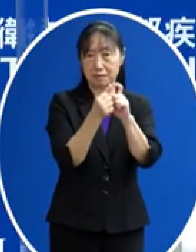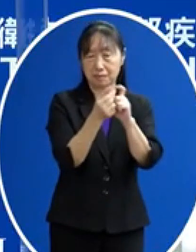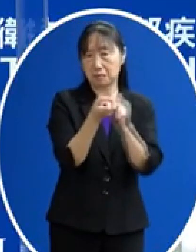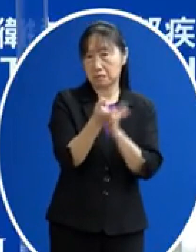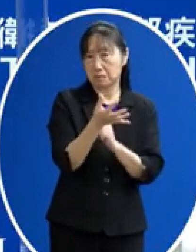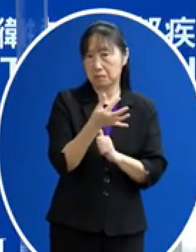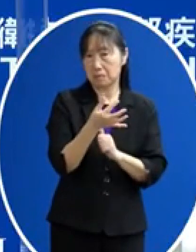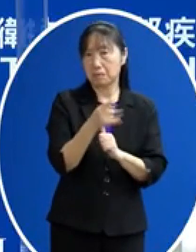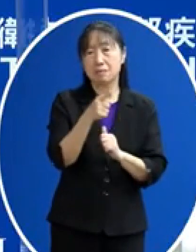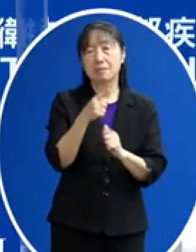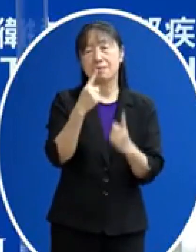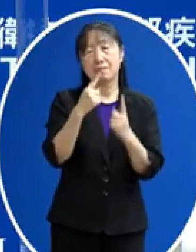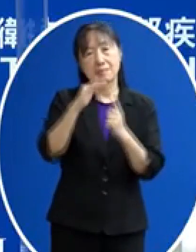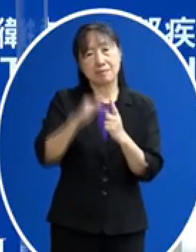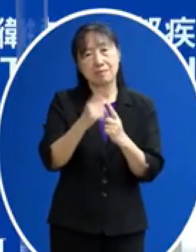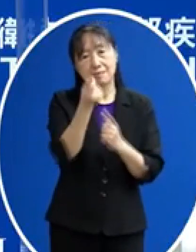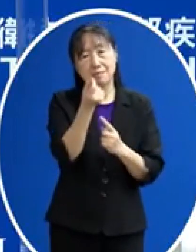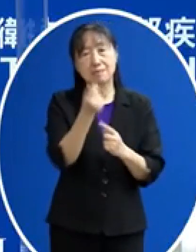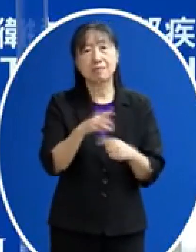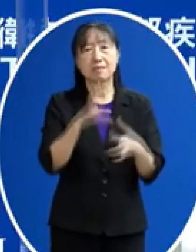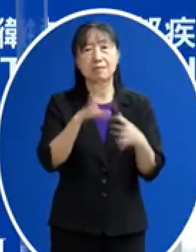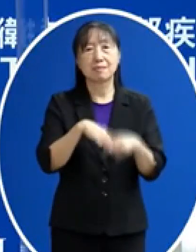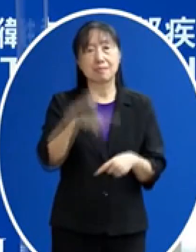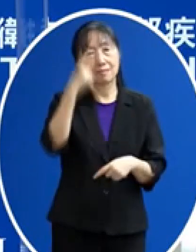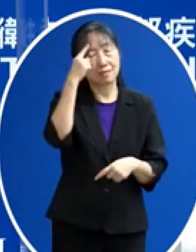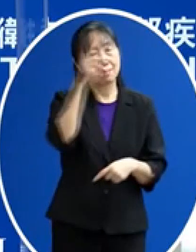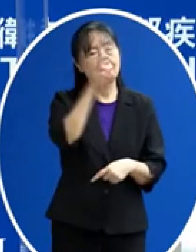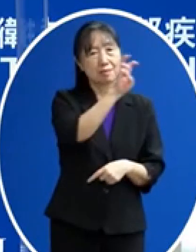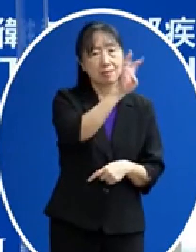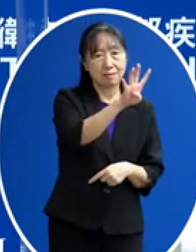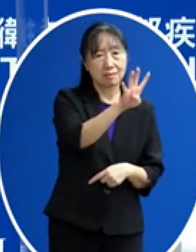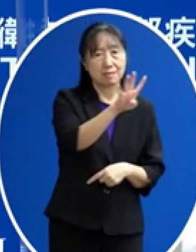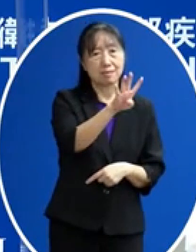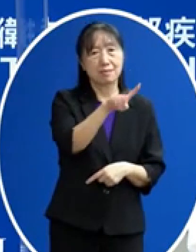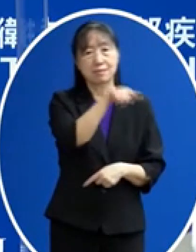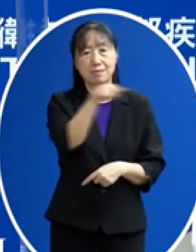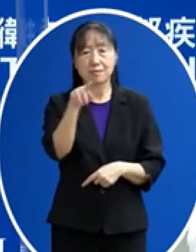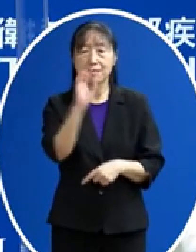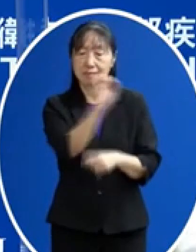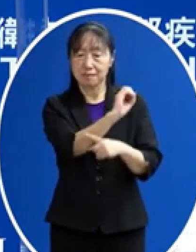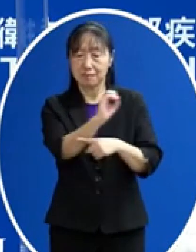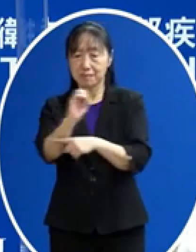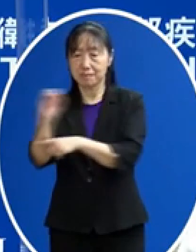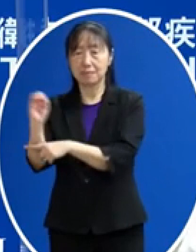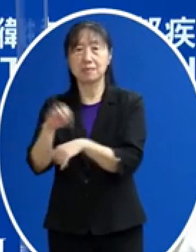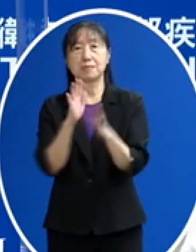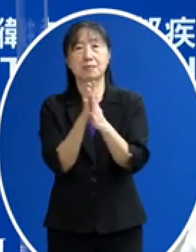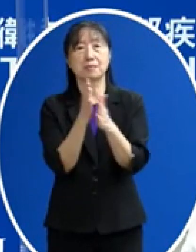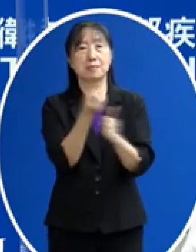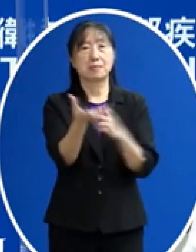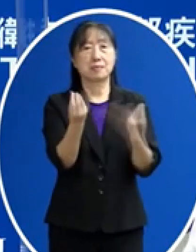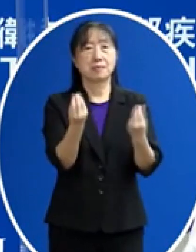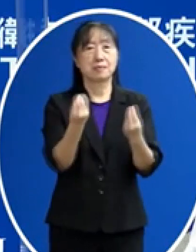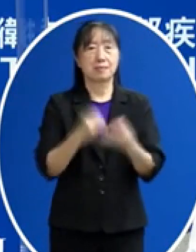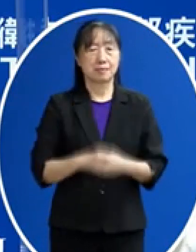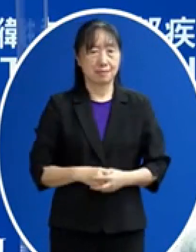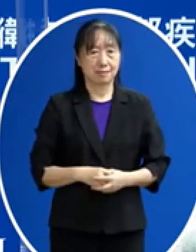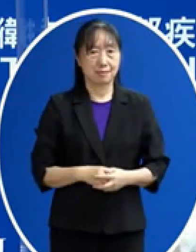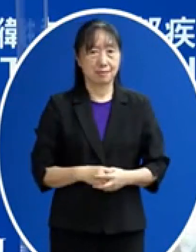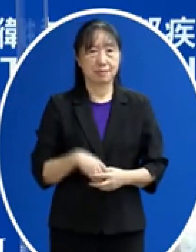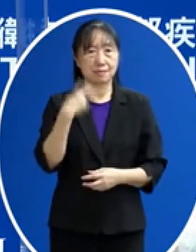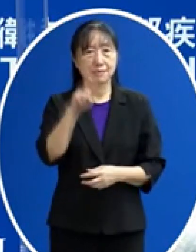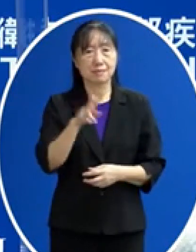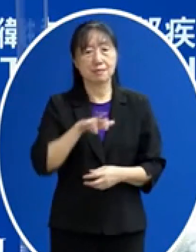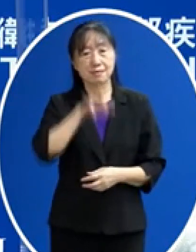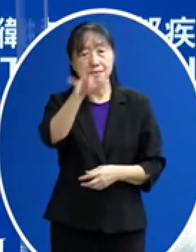能性相对低毕竟我们有34天到34天的一个零确社区的零确诊。第二个没